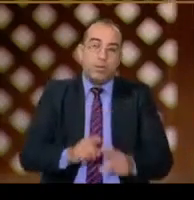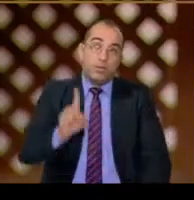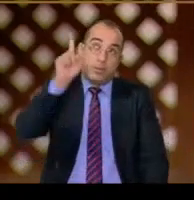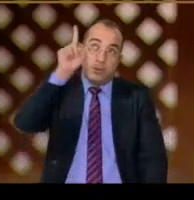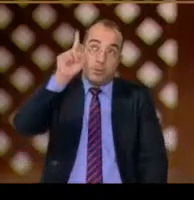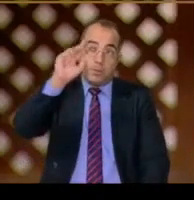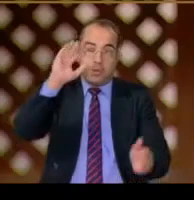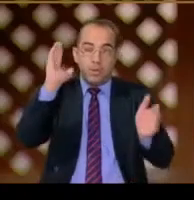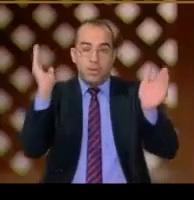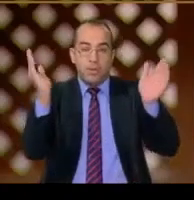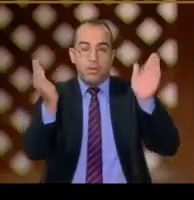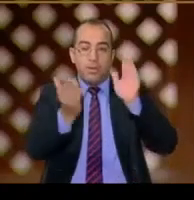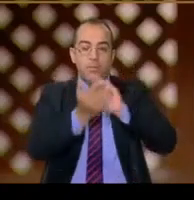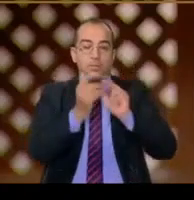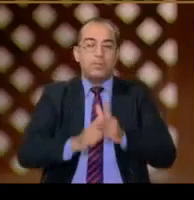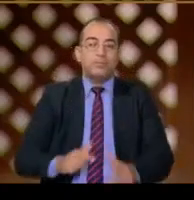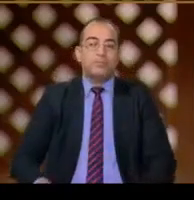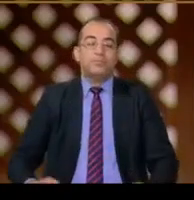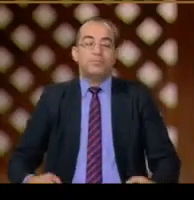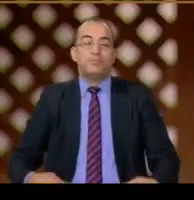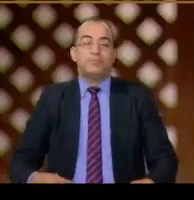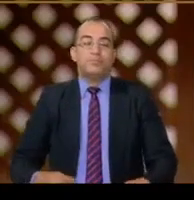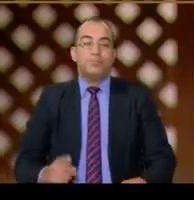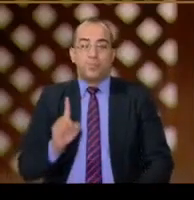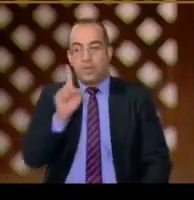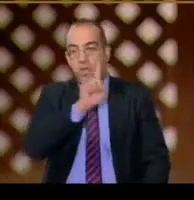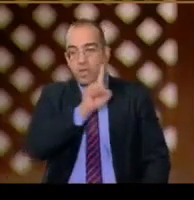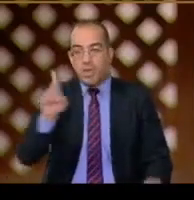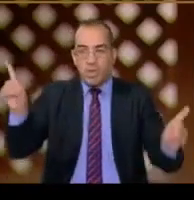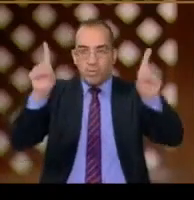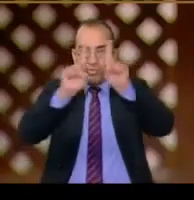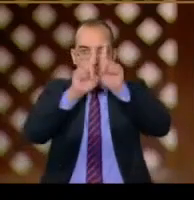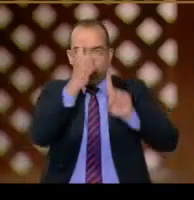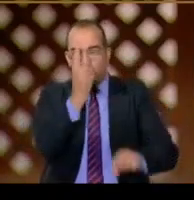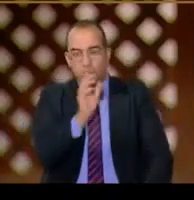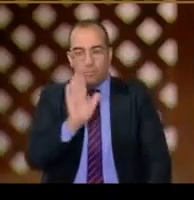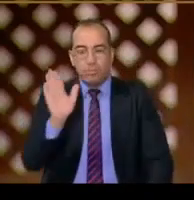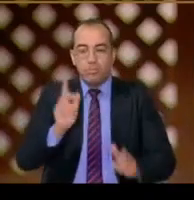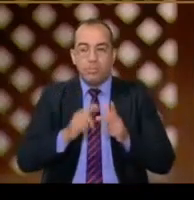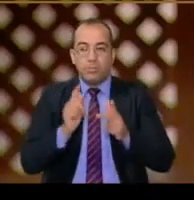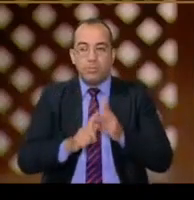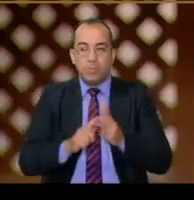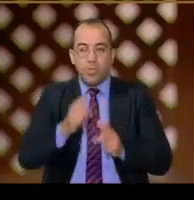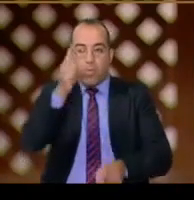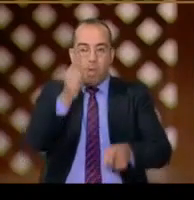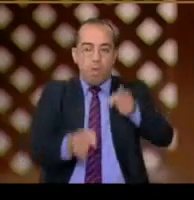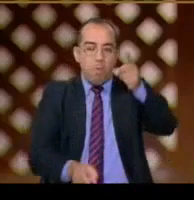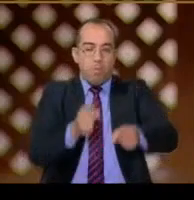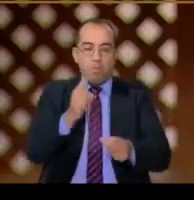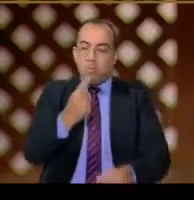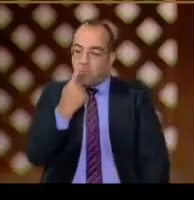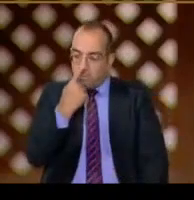ومماتي لله رب العالمين لا شريك له وبذلك